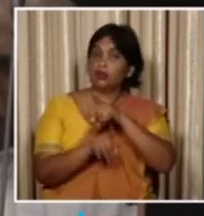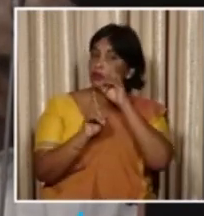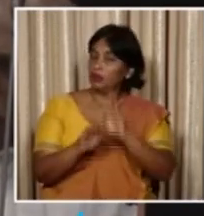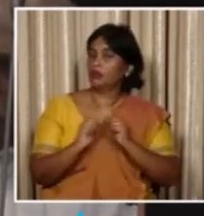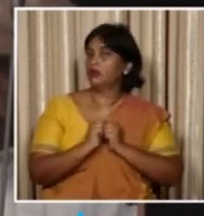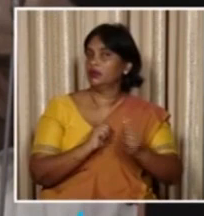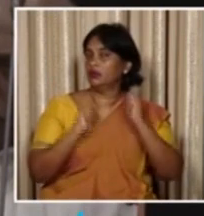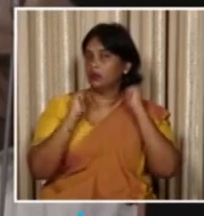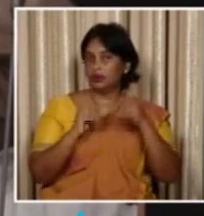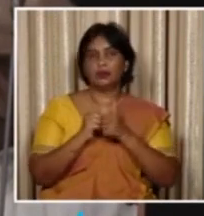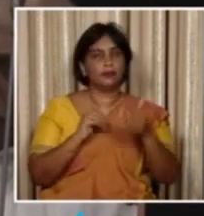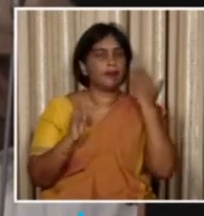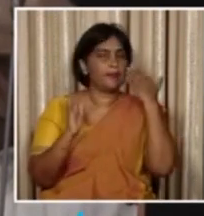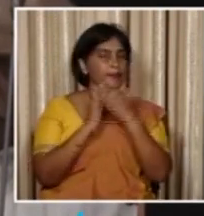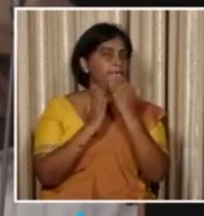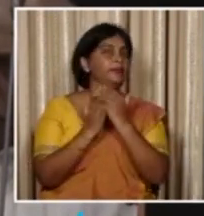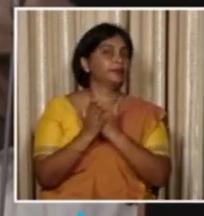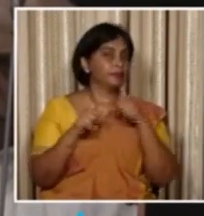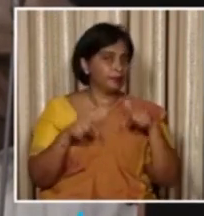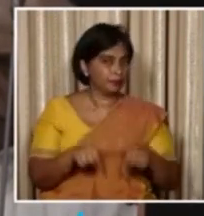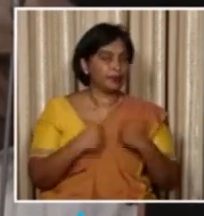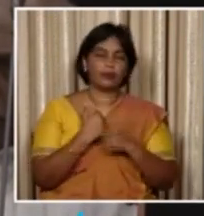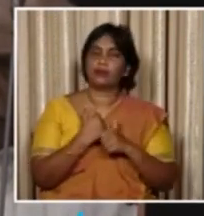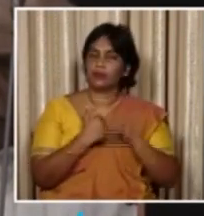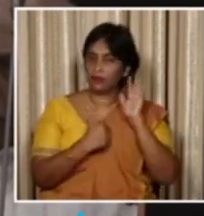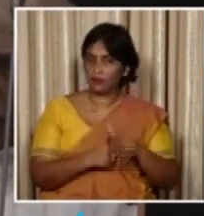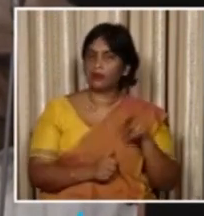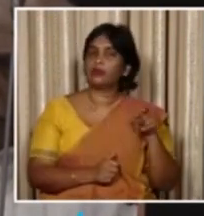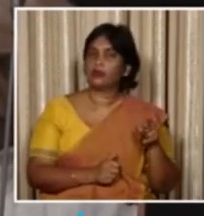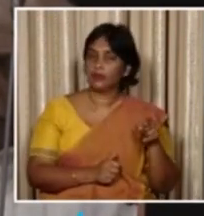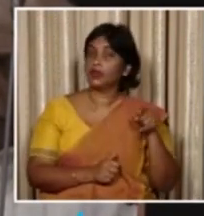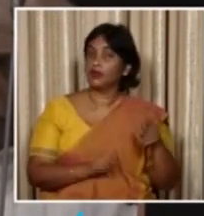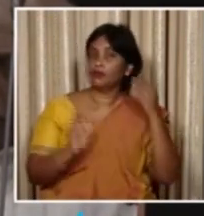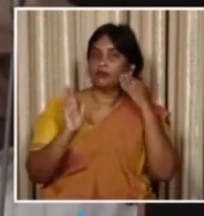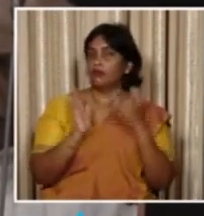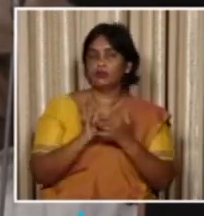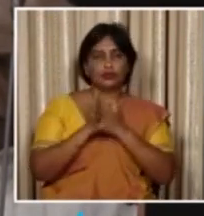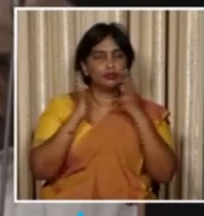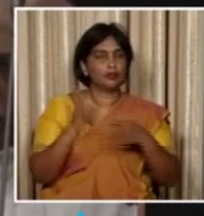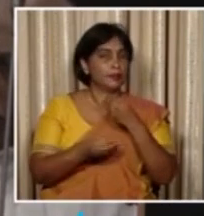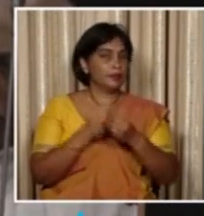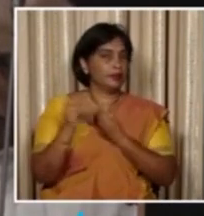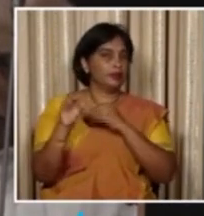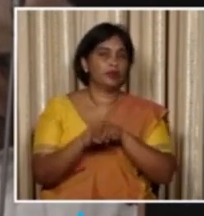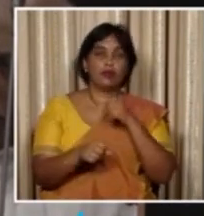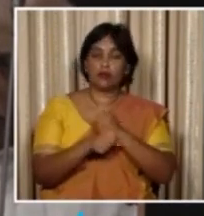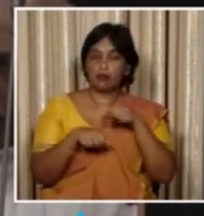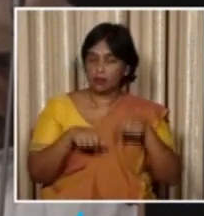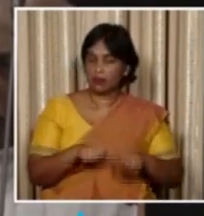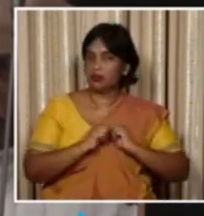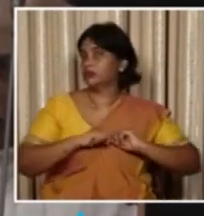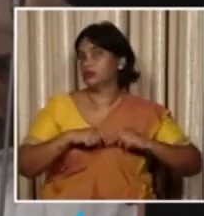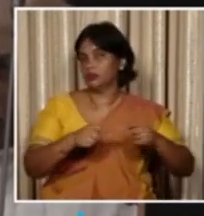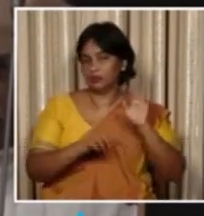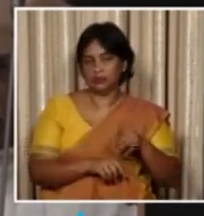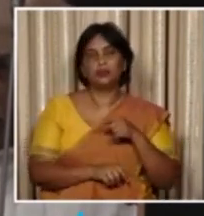යථා තත්ත්වයකට පත් කිරීමට වැඩපිළිවෙලක් දැන් සකස් කොට තිබෙනවා. මේ සඳහා විශාල ආයෝජනයක් කිරීමට රජය දැනටමත් කටයුතු කර